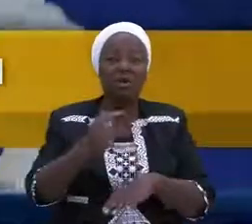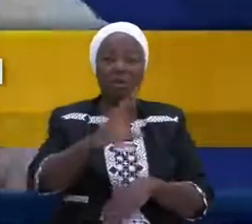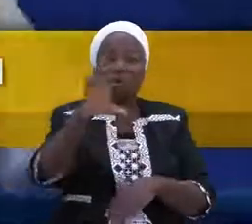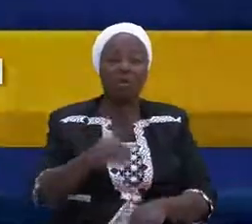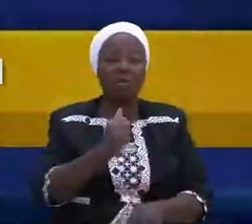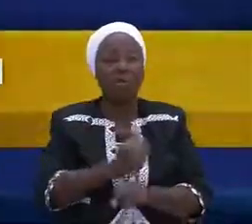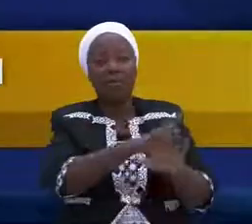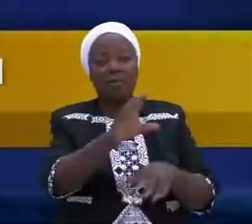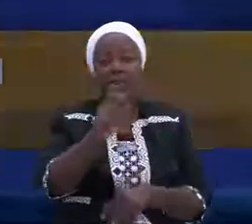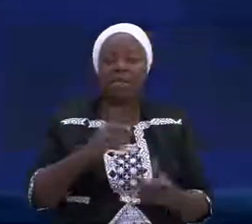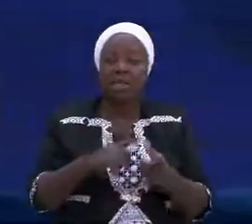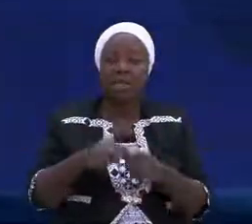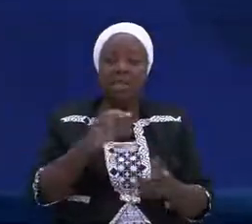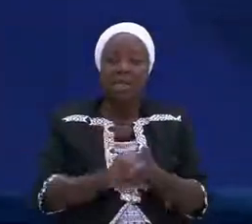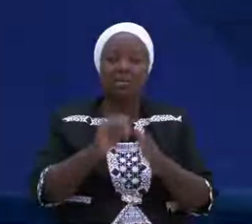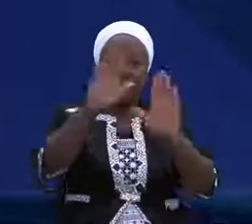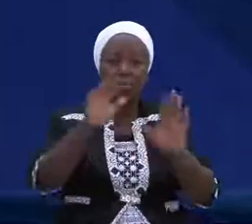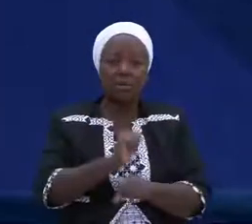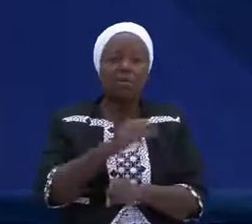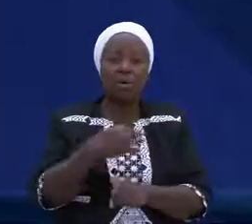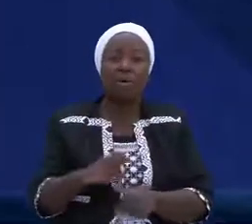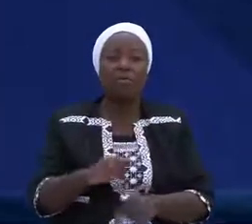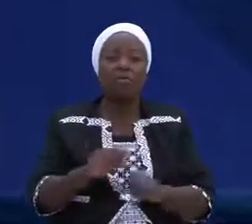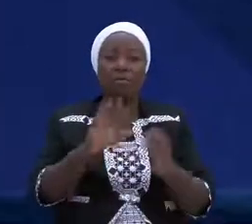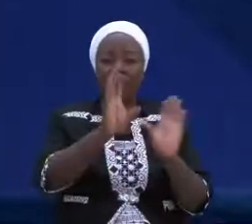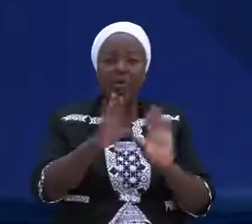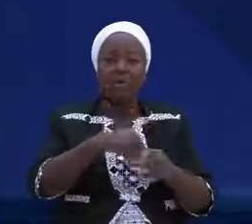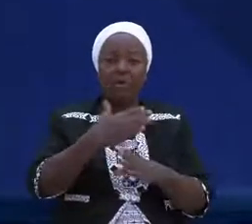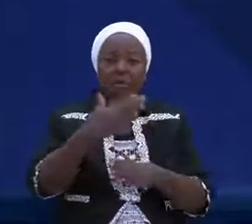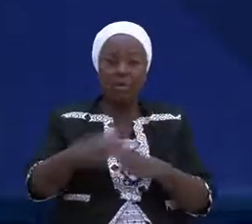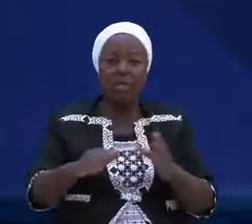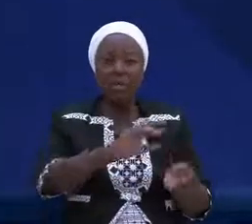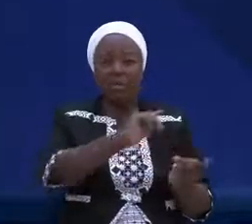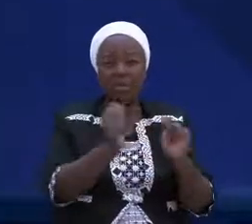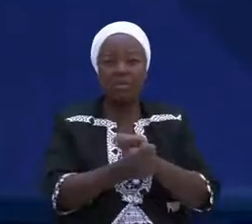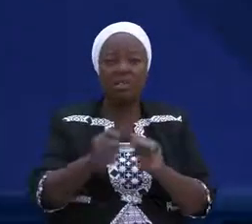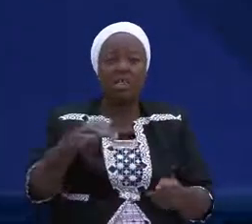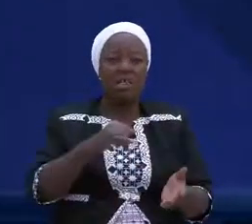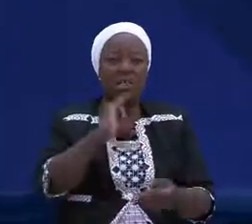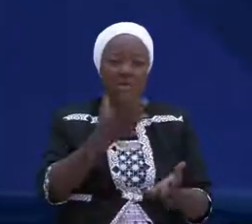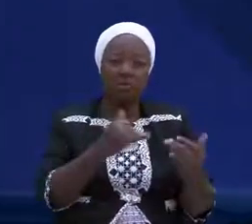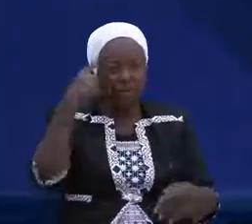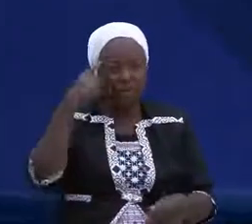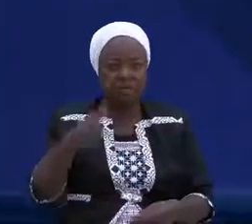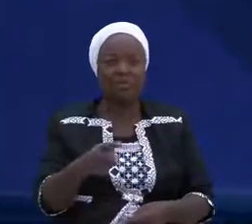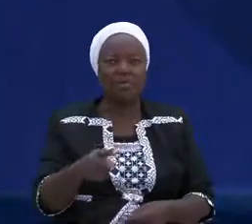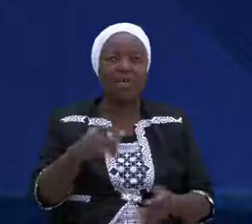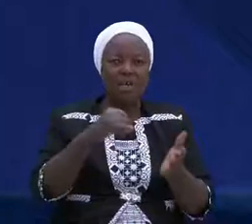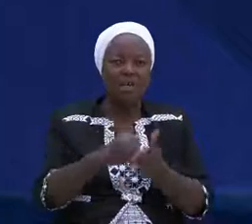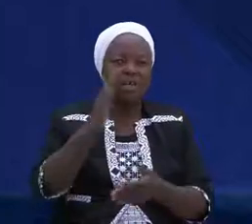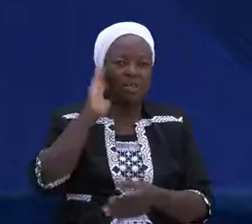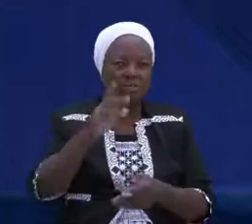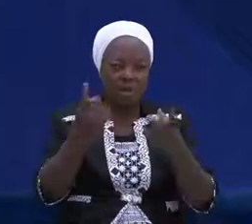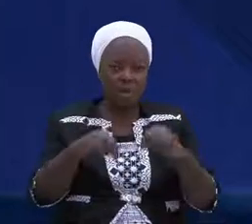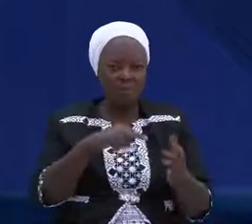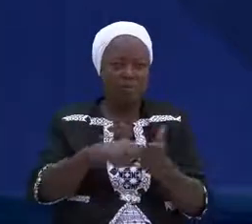croix du calvaire, ce miracle de conversion, de la transformation totale, t'attend. Et ça